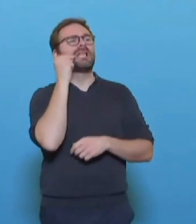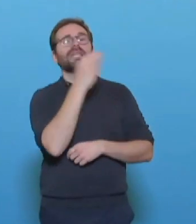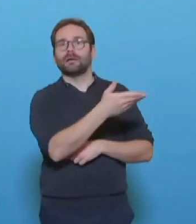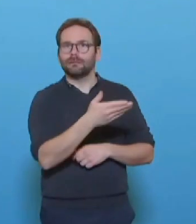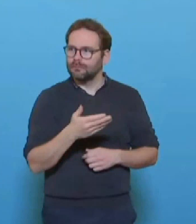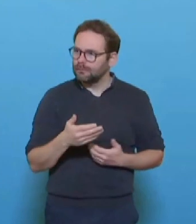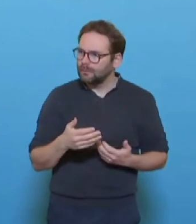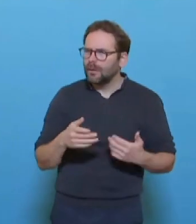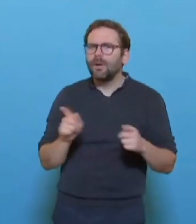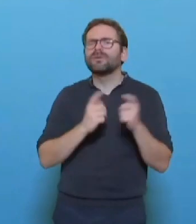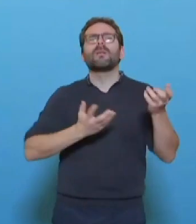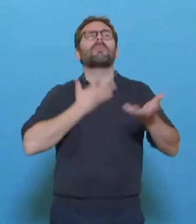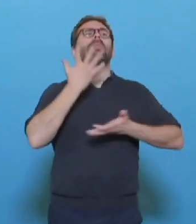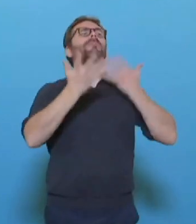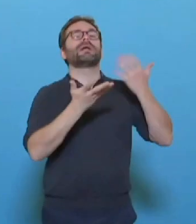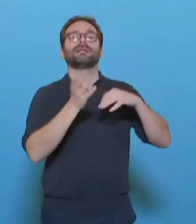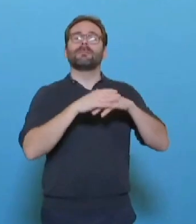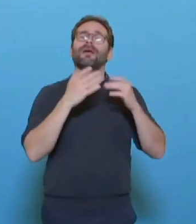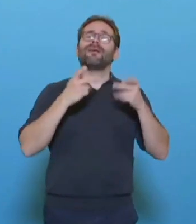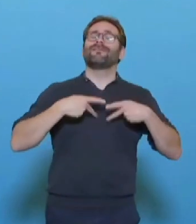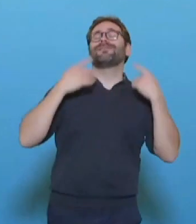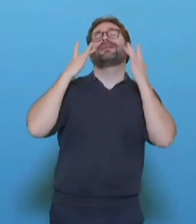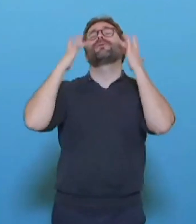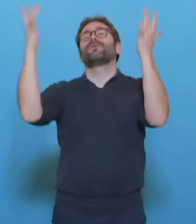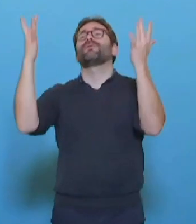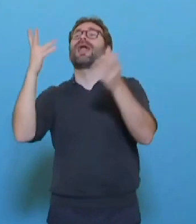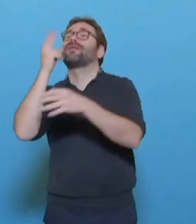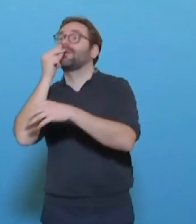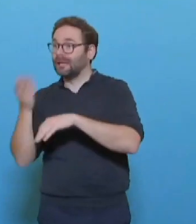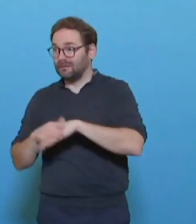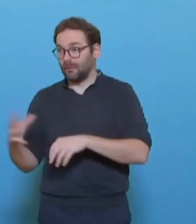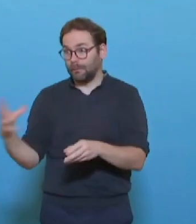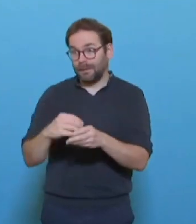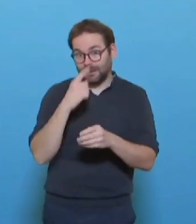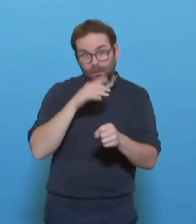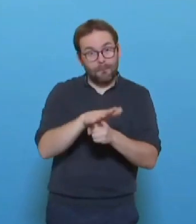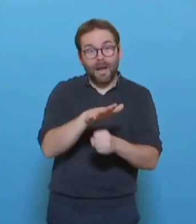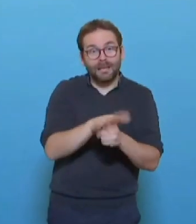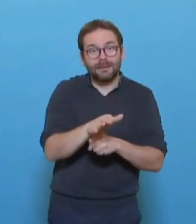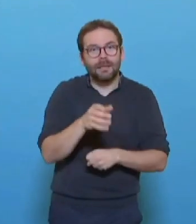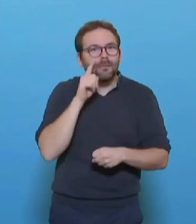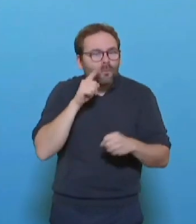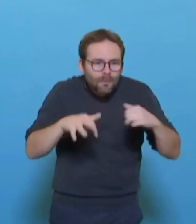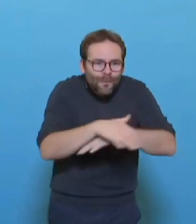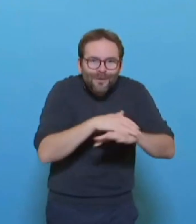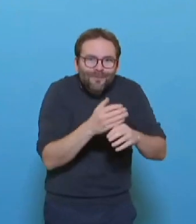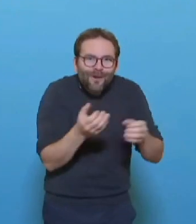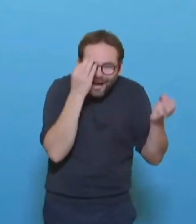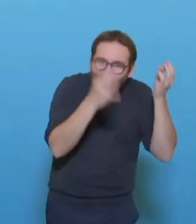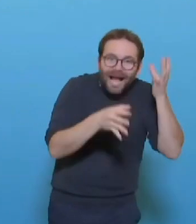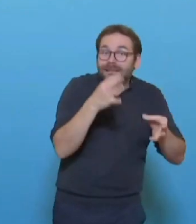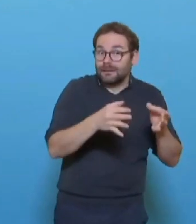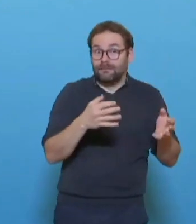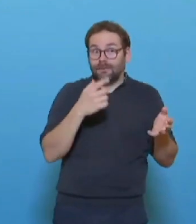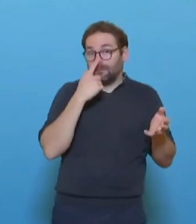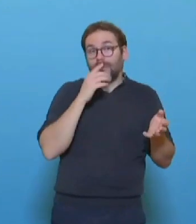grandes envolées lyriques sur la vie culturelle nantaise, qu'il ne fréquente visiblement pas assez, parce que ce bouillonnement créatif, c'est un peu ce que nous vivons. Finalement,